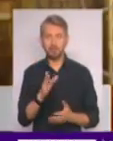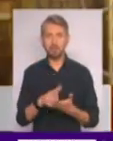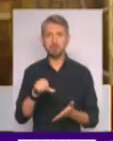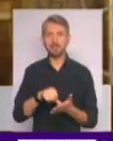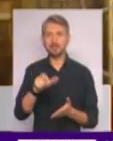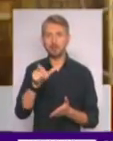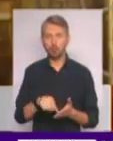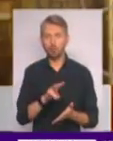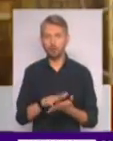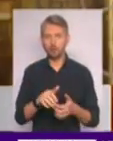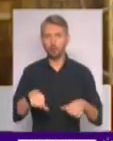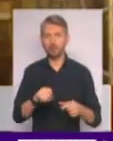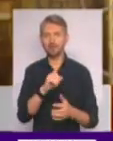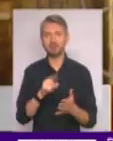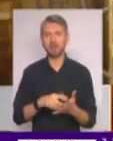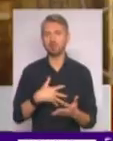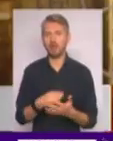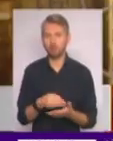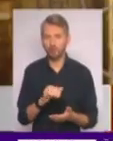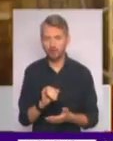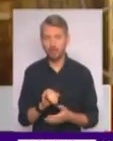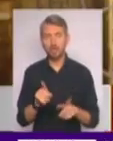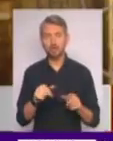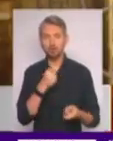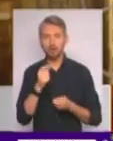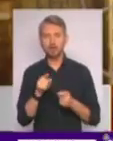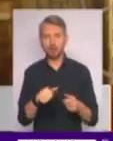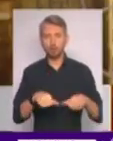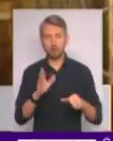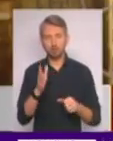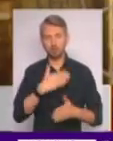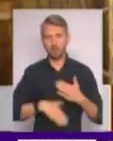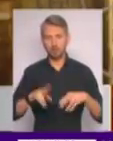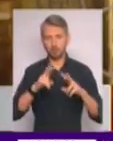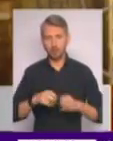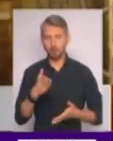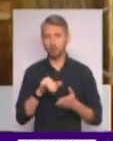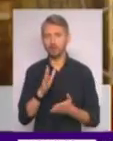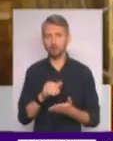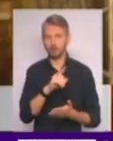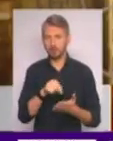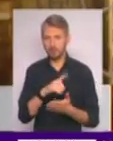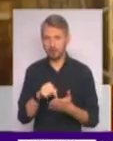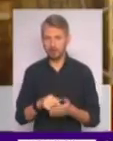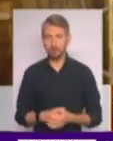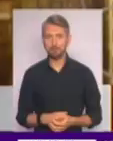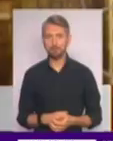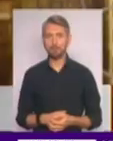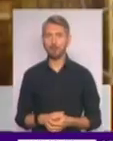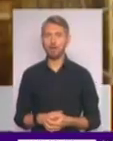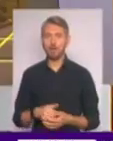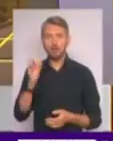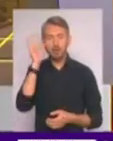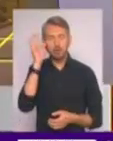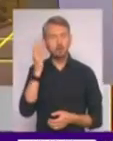з питань власності. Тож, нюанси цієї комісії також будемо раді розглянути, якщо у вас будуть відповідні запитання. Пане Вадиме, я хочу, щоб ви нагадали,